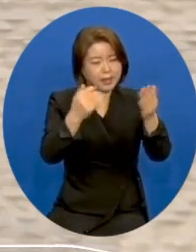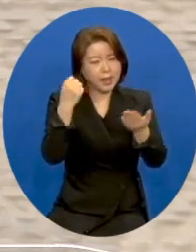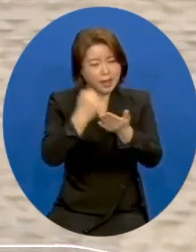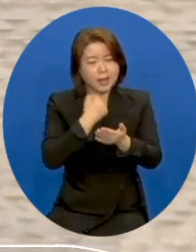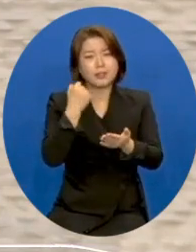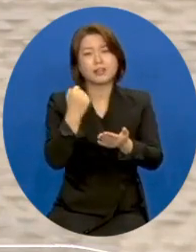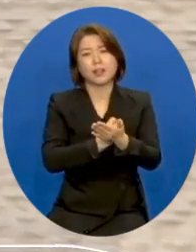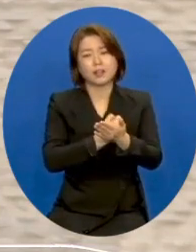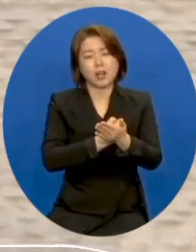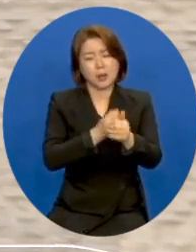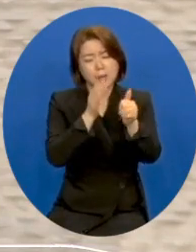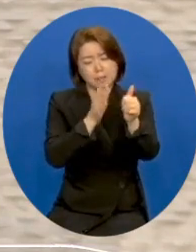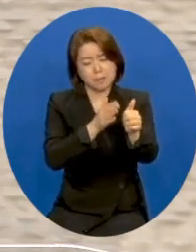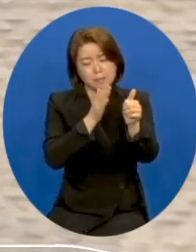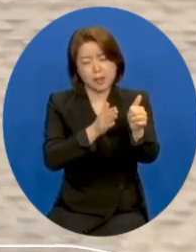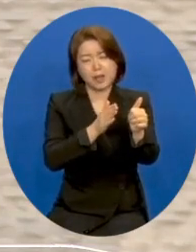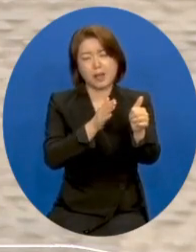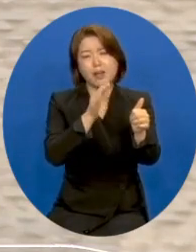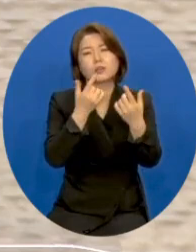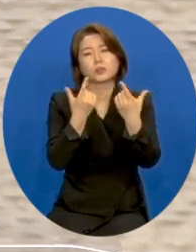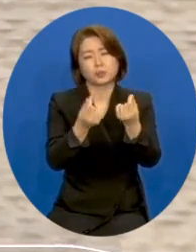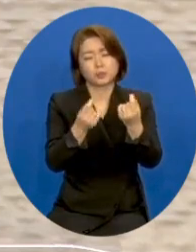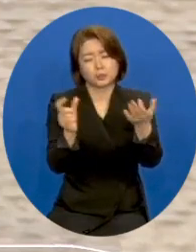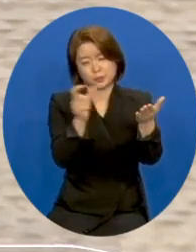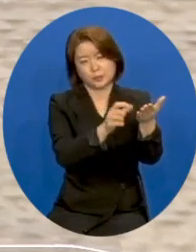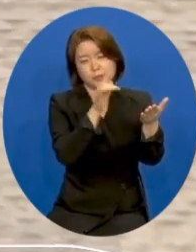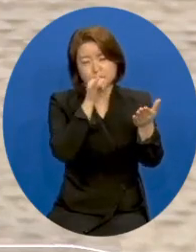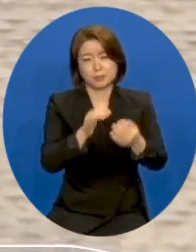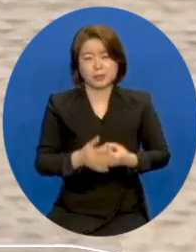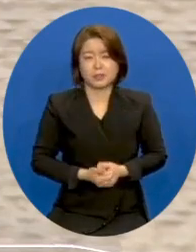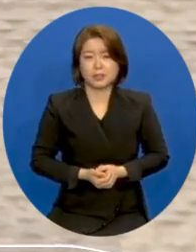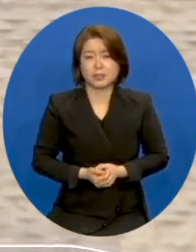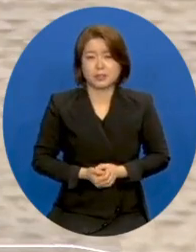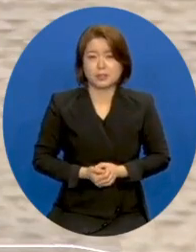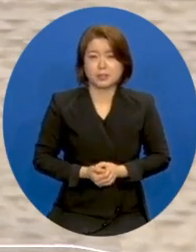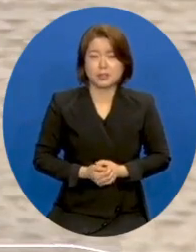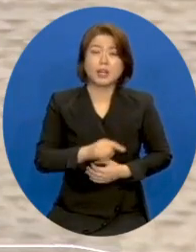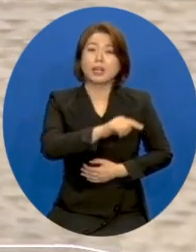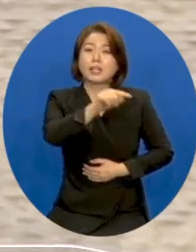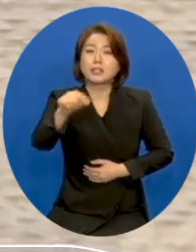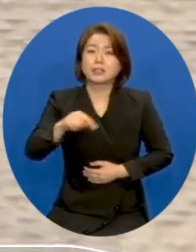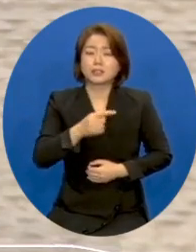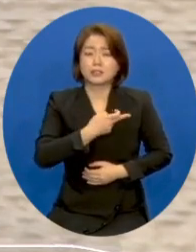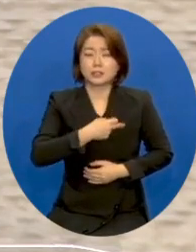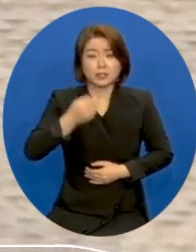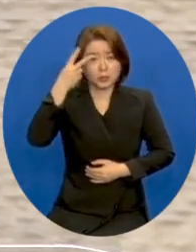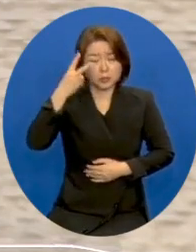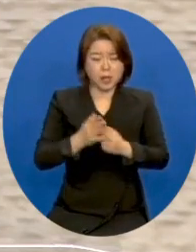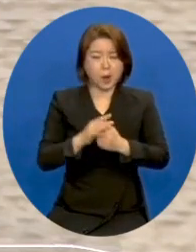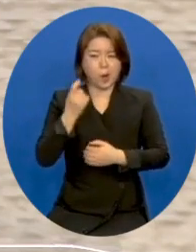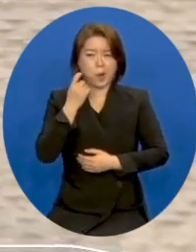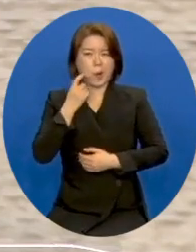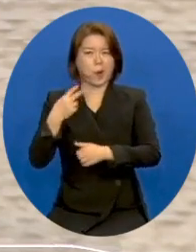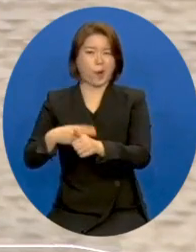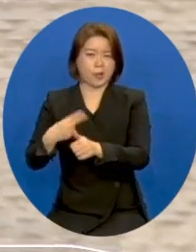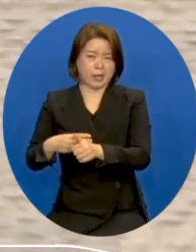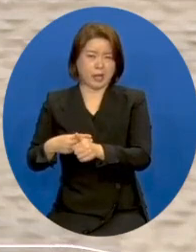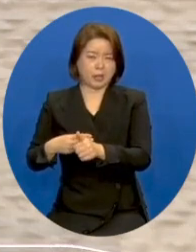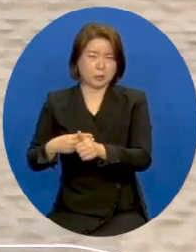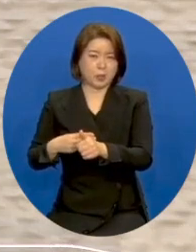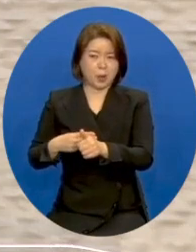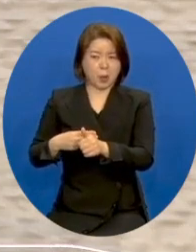안타까움의 호소였습니다. 그들은 사도 바울이 거짓 사도라고